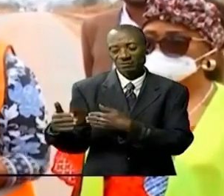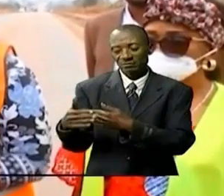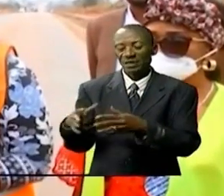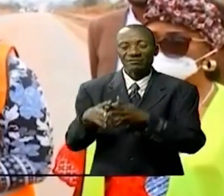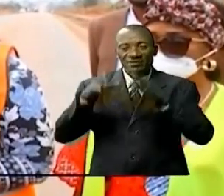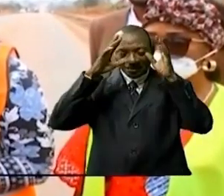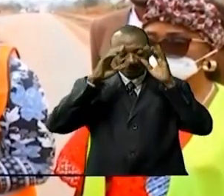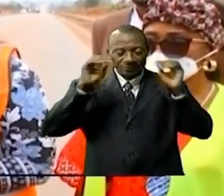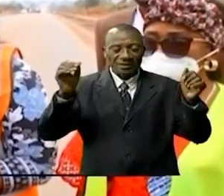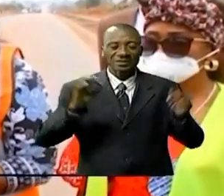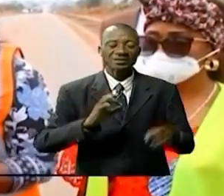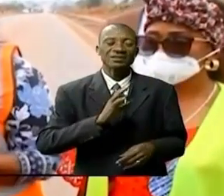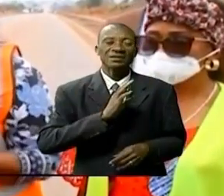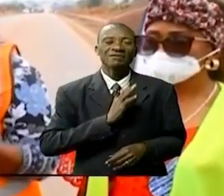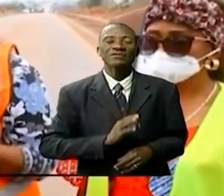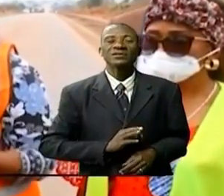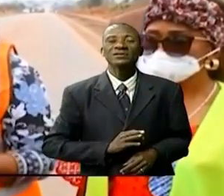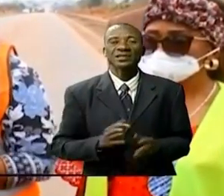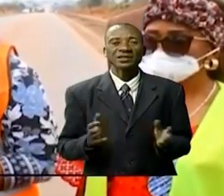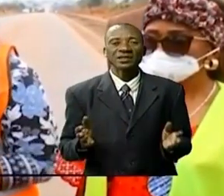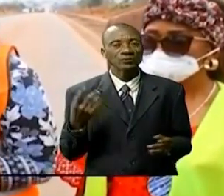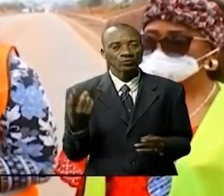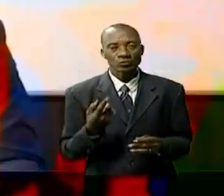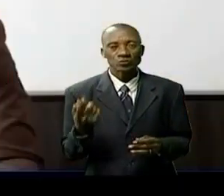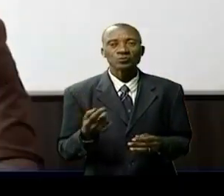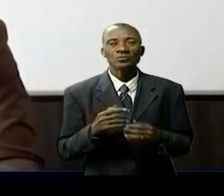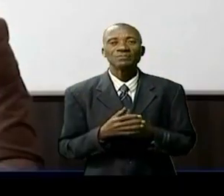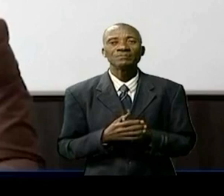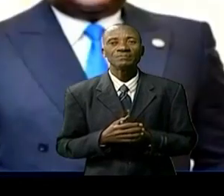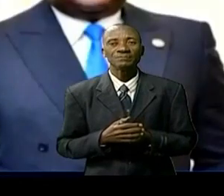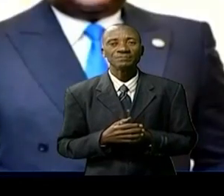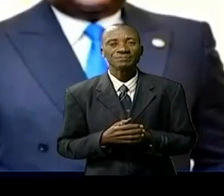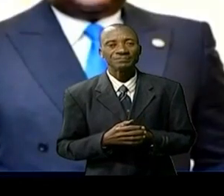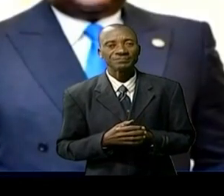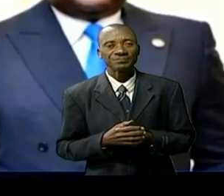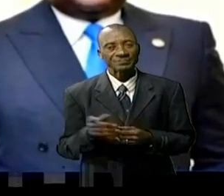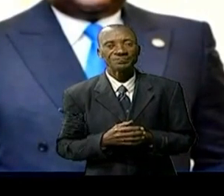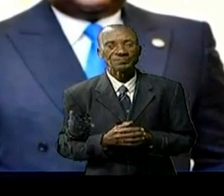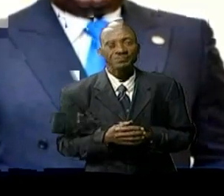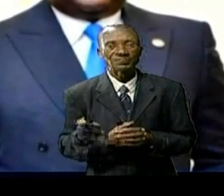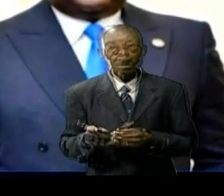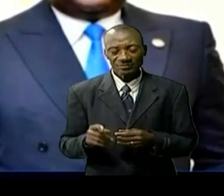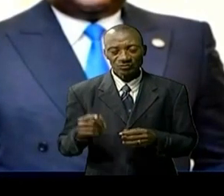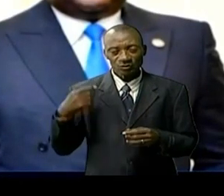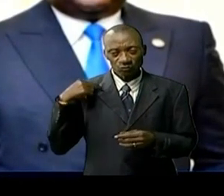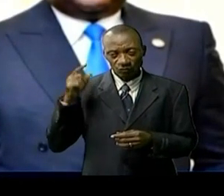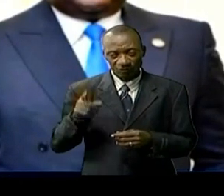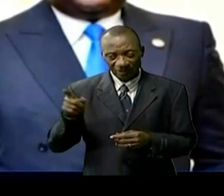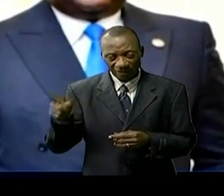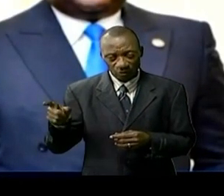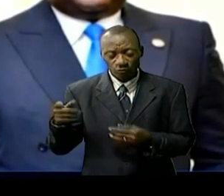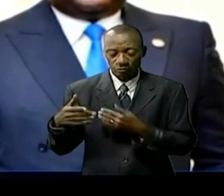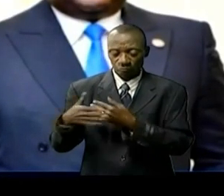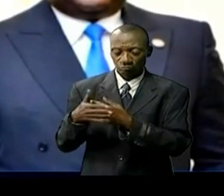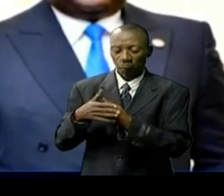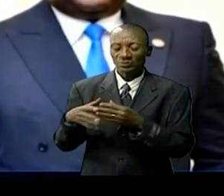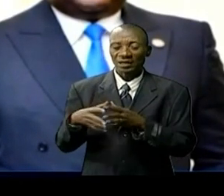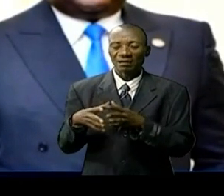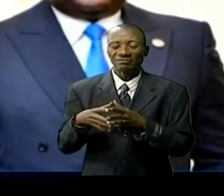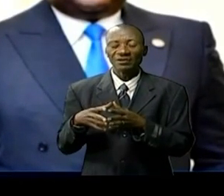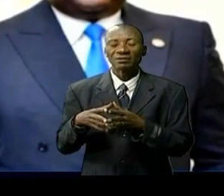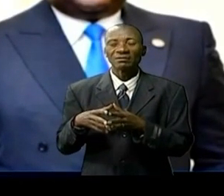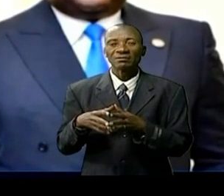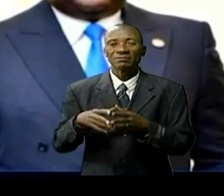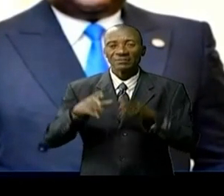félix antoine qui s'était dit il au bout et les hommes en témoigne